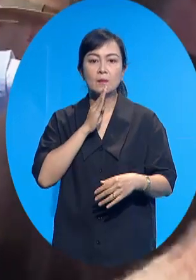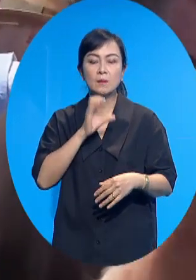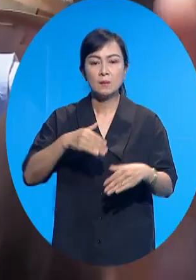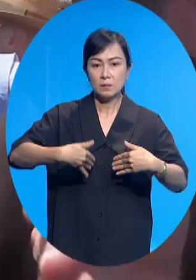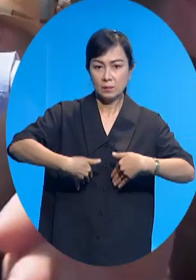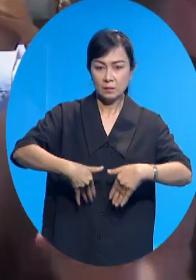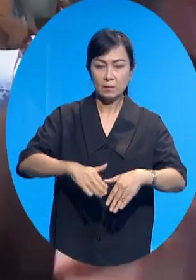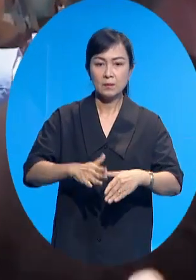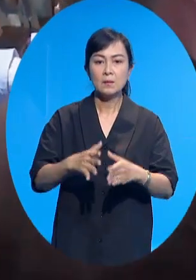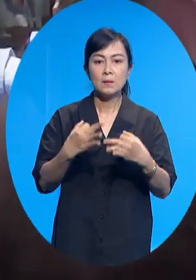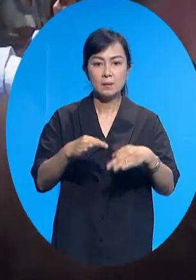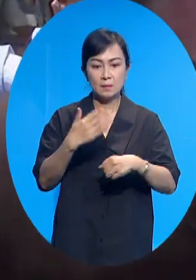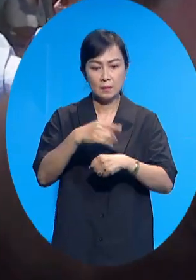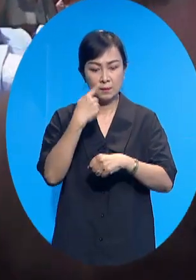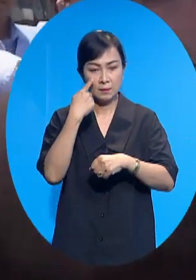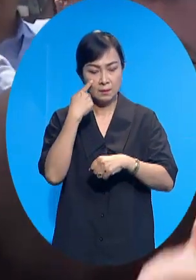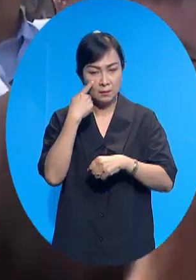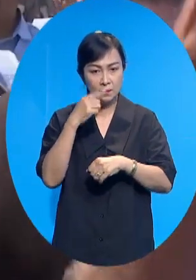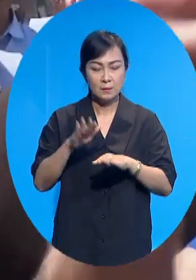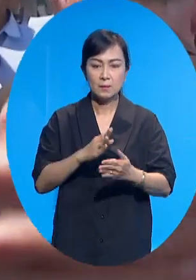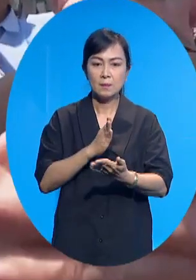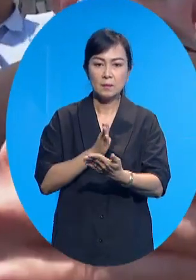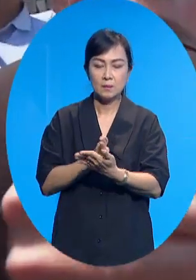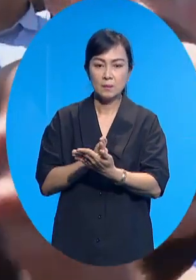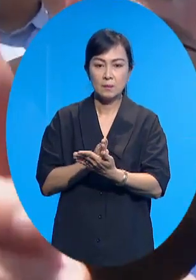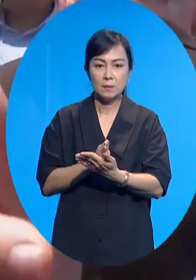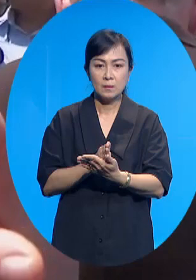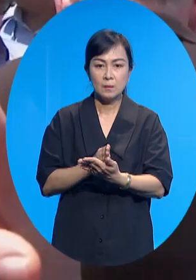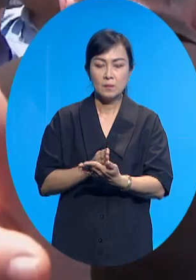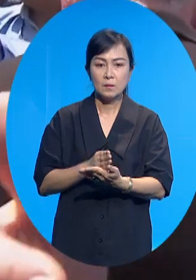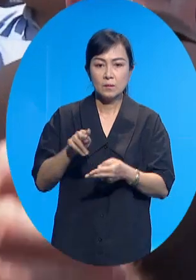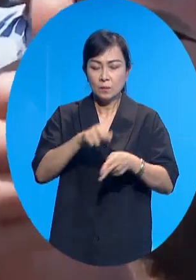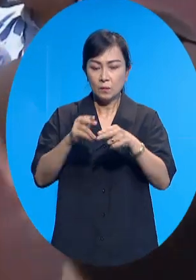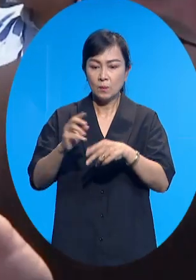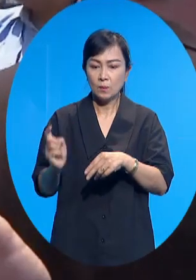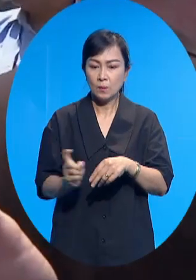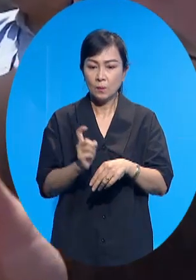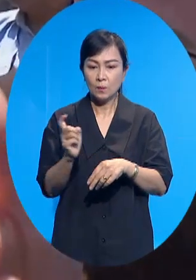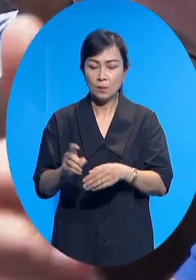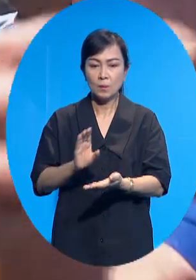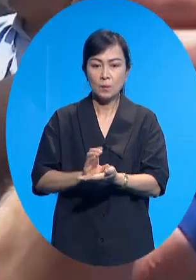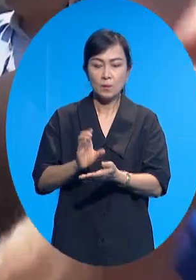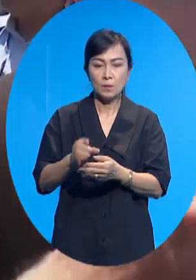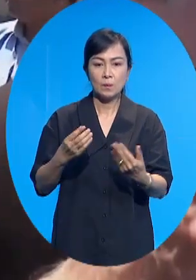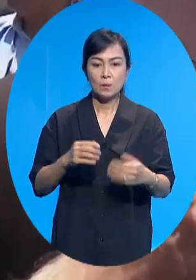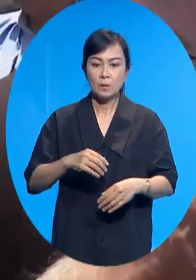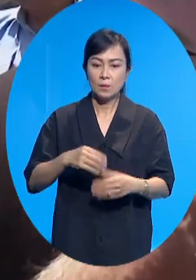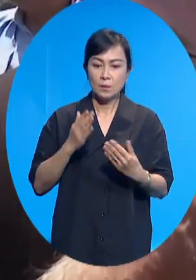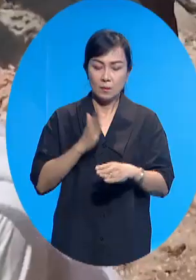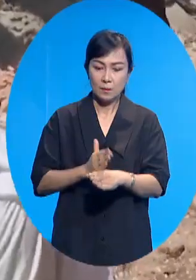hại, những gì chúng tôi đã thấy để có thể thực hiện các biện pháp nhằm phục hồi sự ổn định, cung cấp các dịch vụ cần thiết cho người dân.